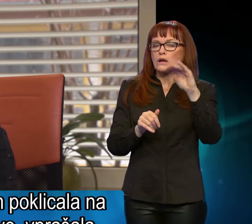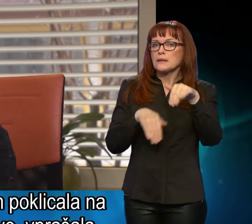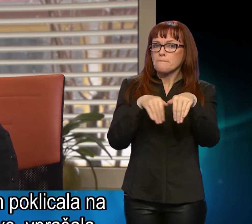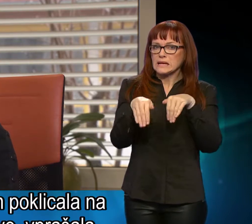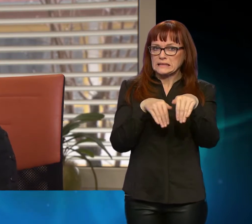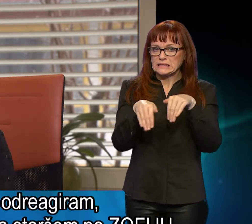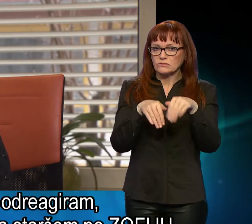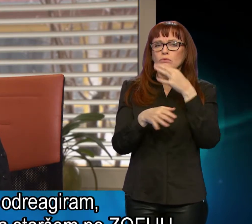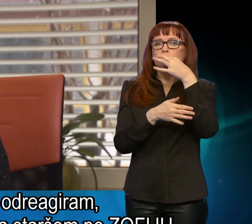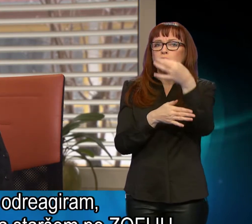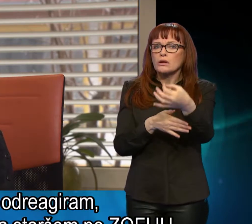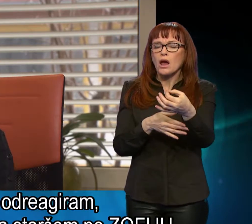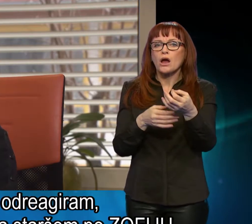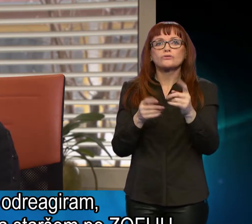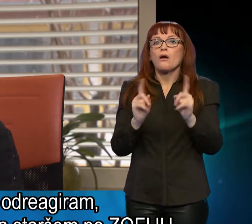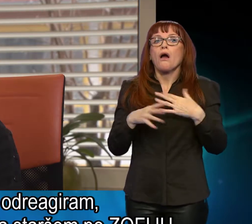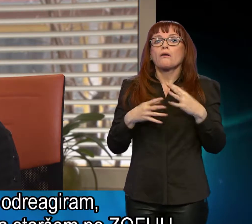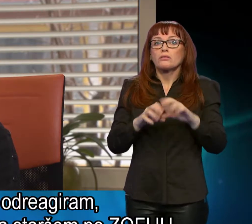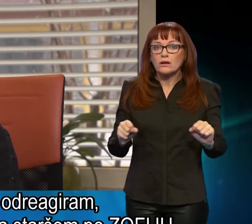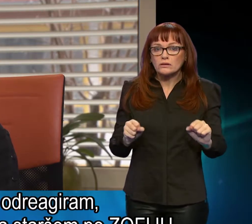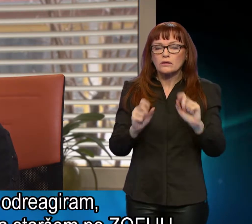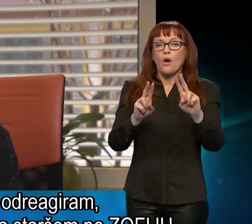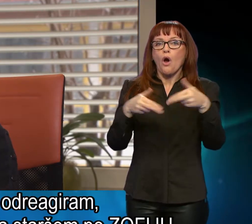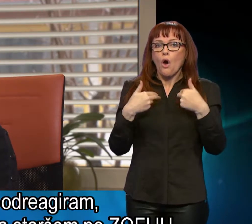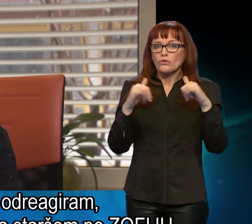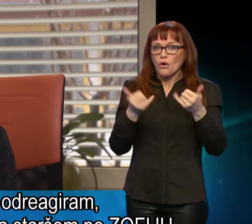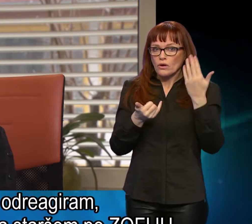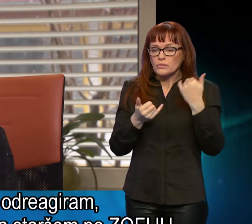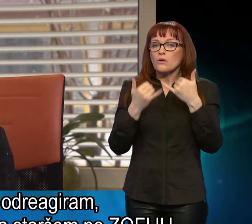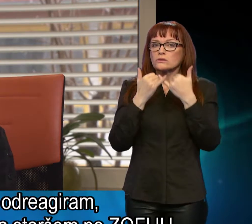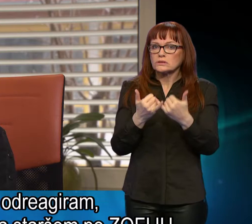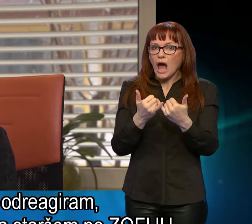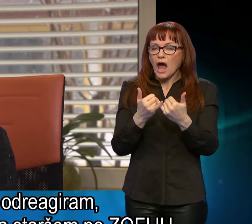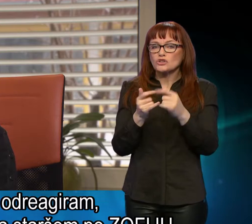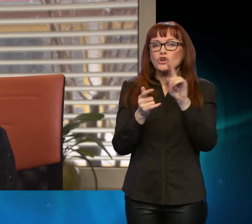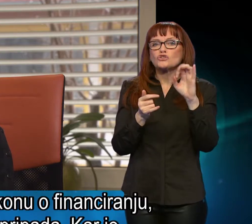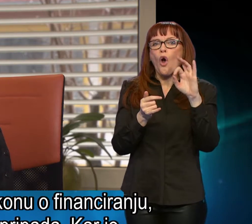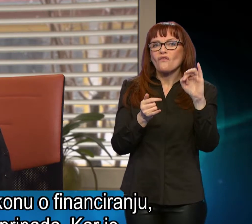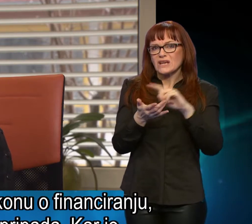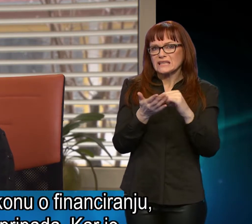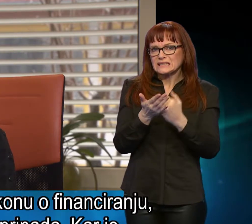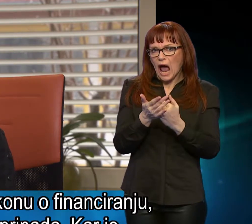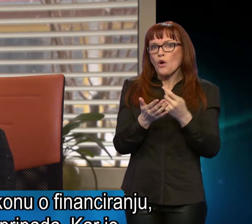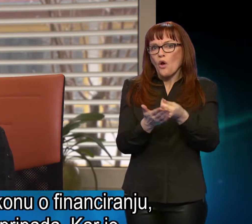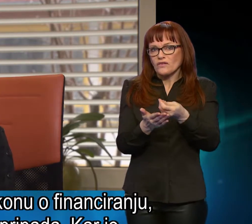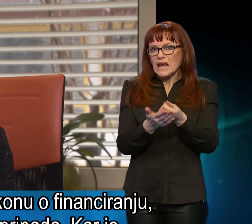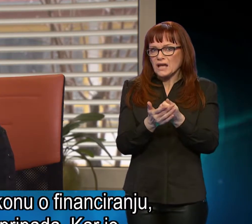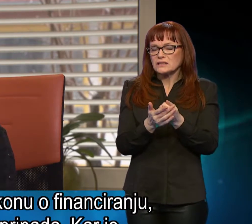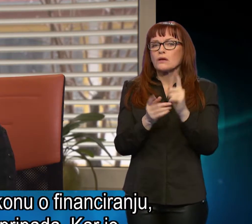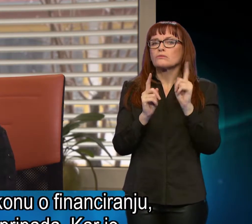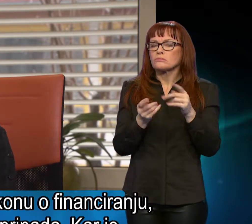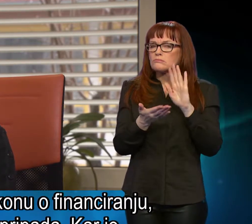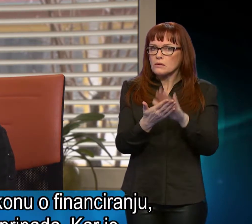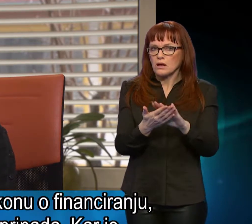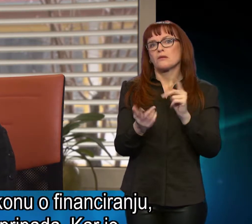ministrstvo, vprašala, kako naj odreagiram, in odgovor je bil, da staršem po ZOFI-ju to pripada, po zakonu o financiranju, kar je